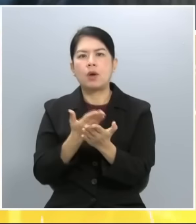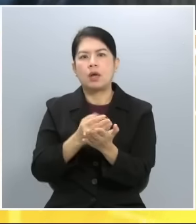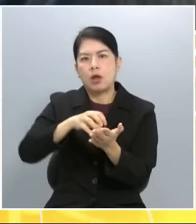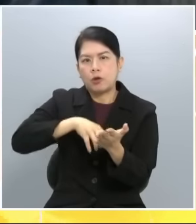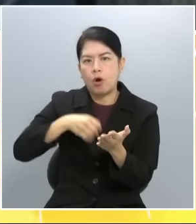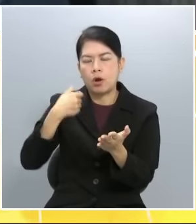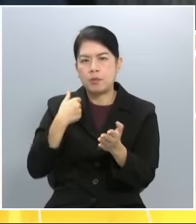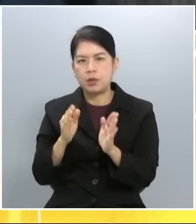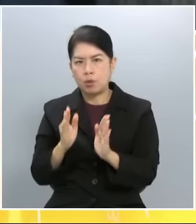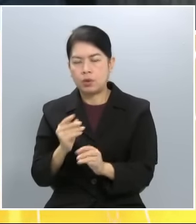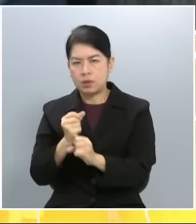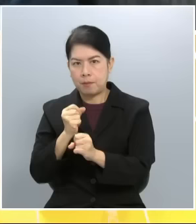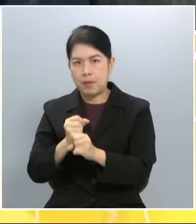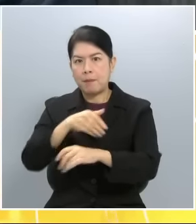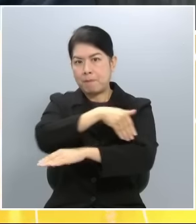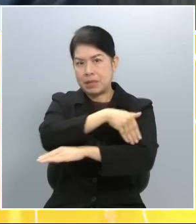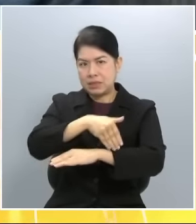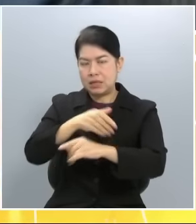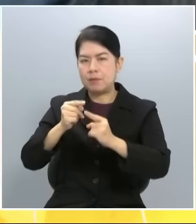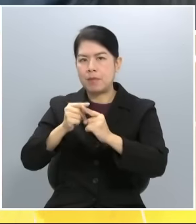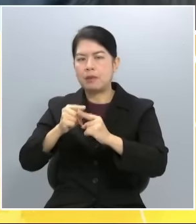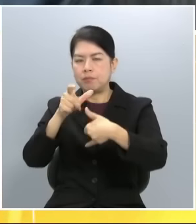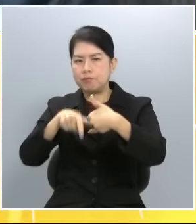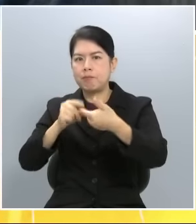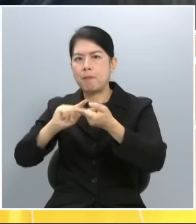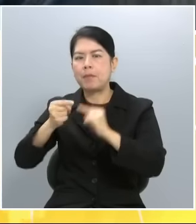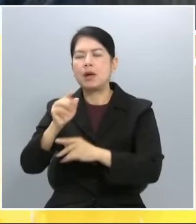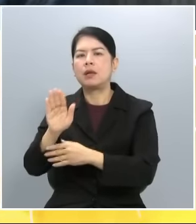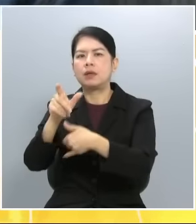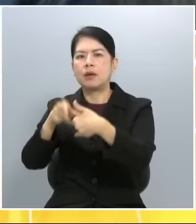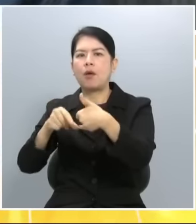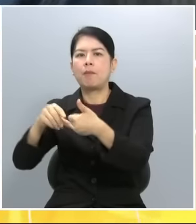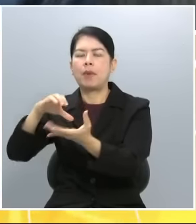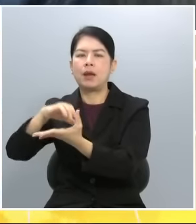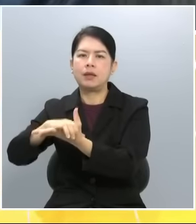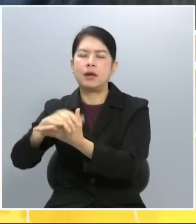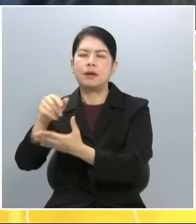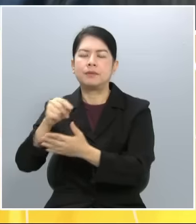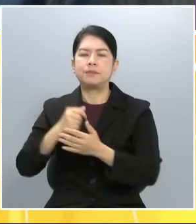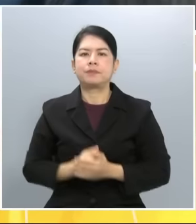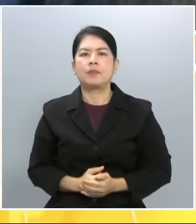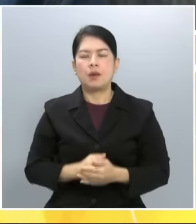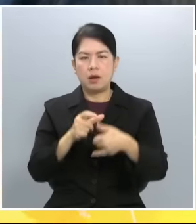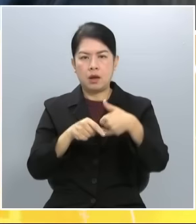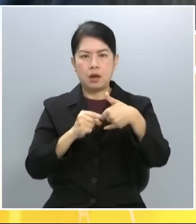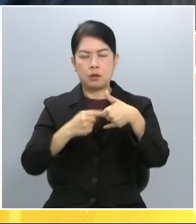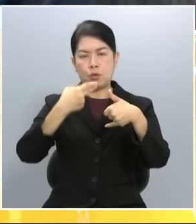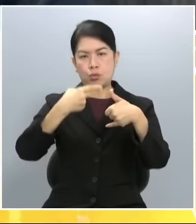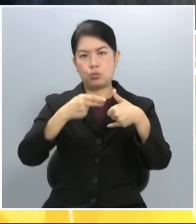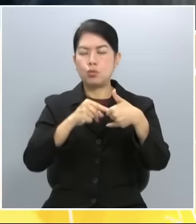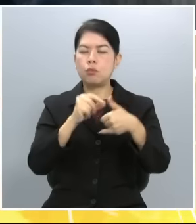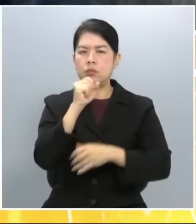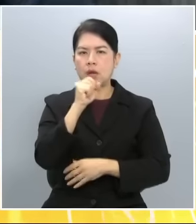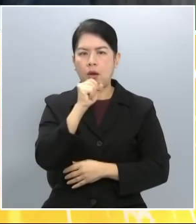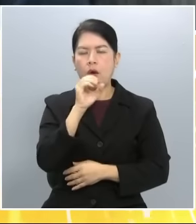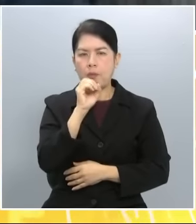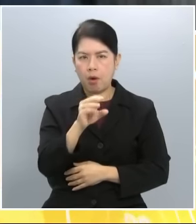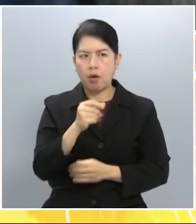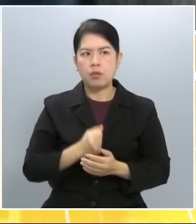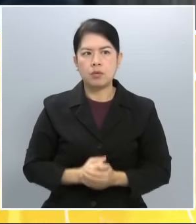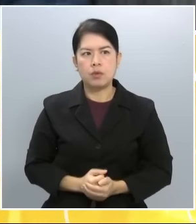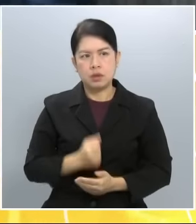ษัทอีกคนหนึ่งซึ่งเป็นเพื่อนของภรรยาประเด็นที่คุณหนุ่มบอกในวันแถลงข่าวก็คือจริงๆต้องการจะ